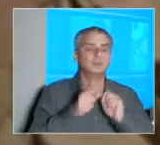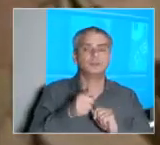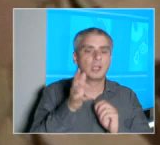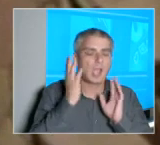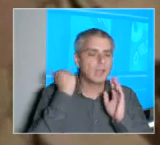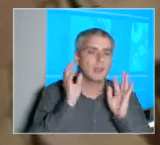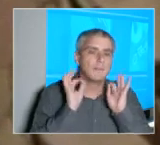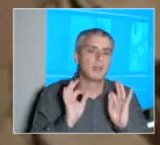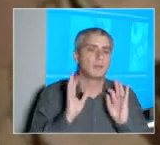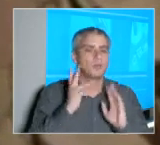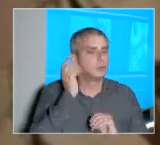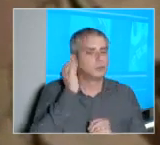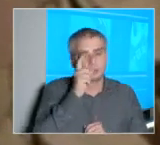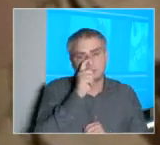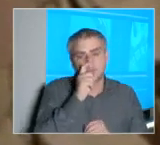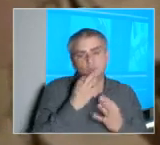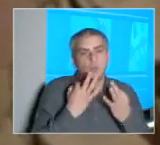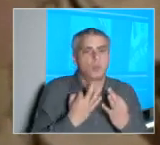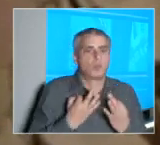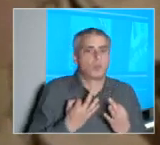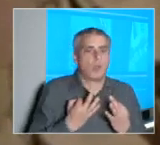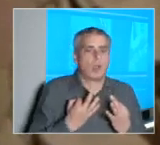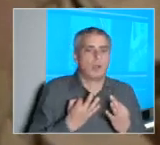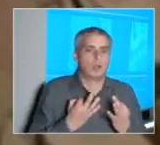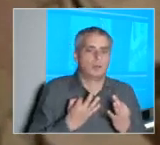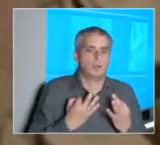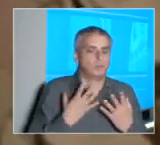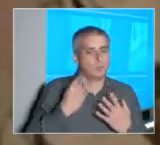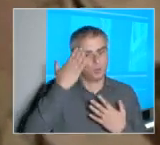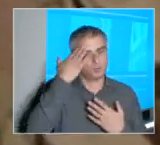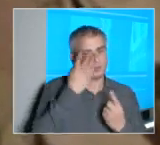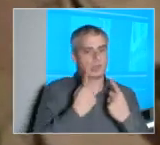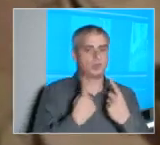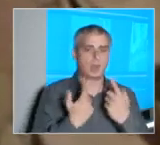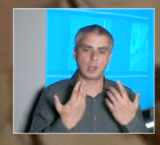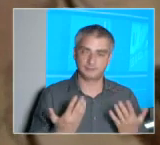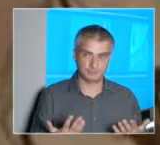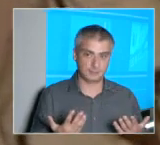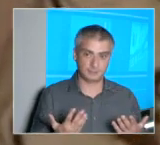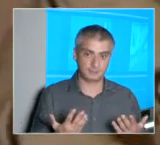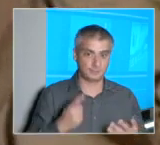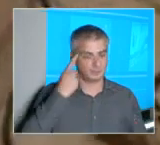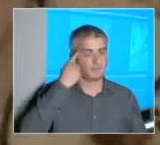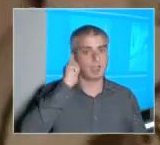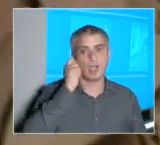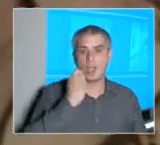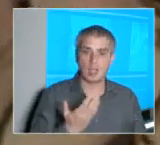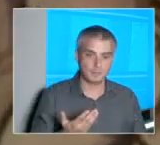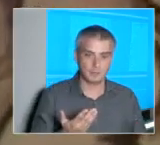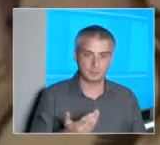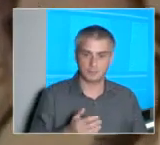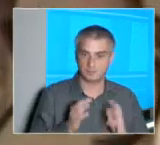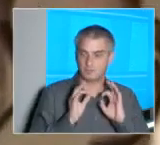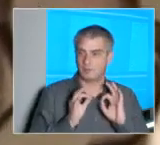שהיא הייתה באמת מאוד מאוד צנועה. ומאוד מודעות עצמית. וחכמה,